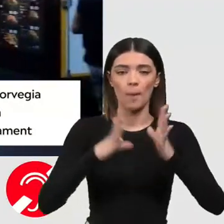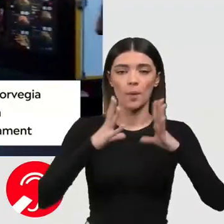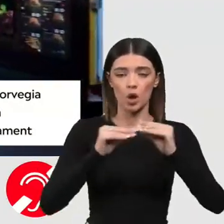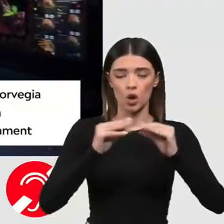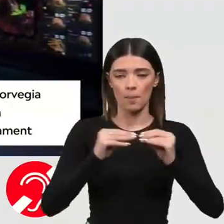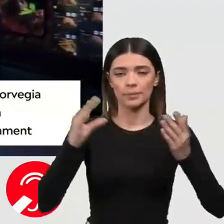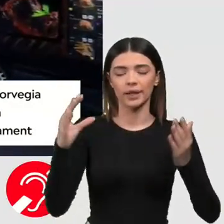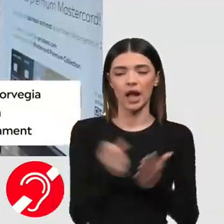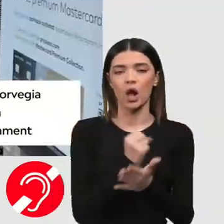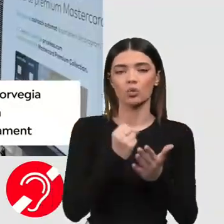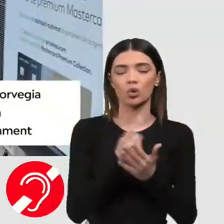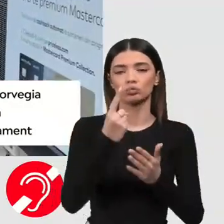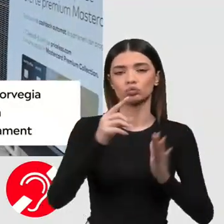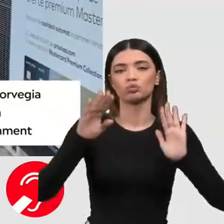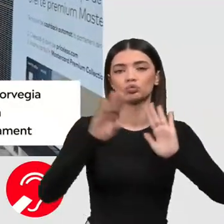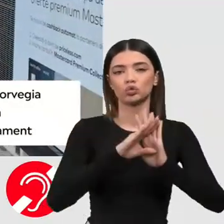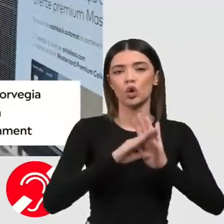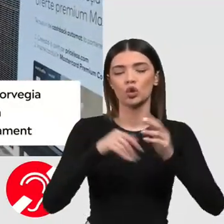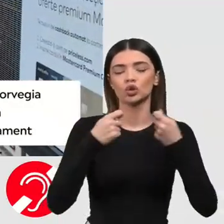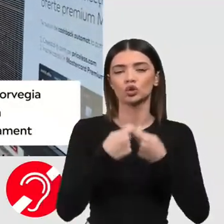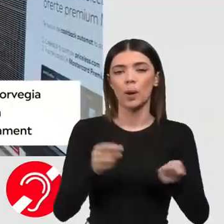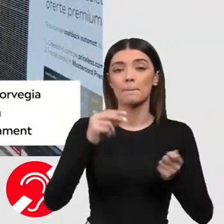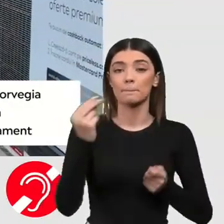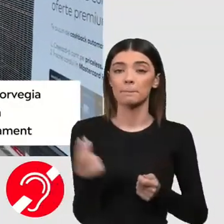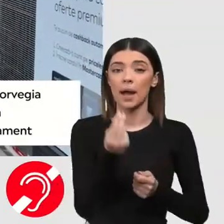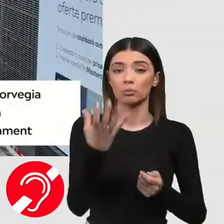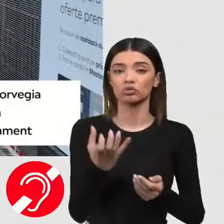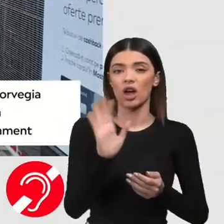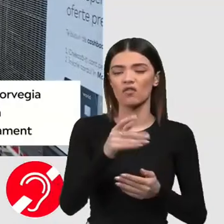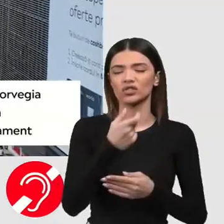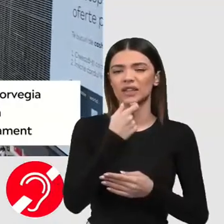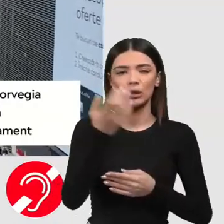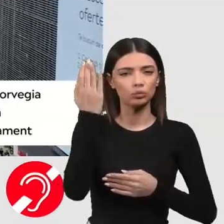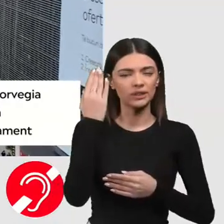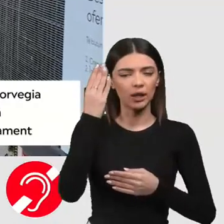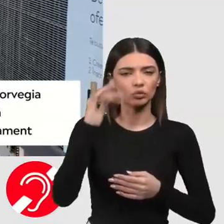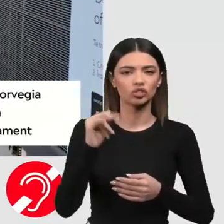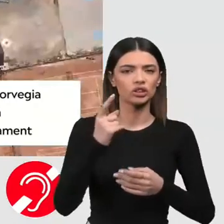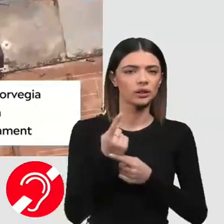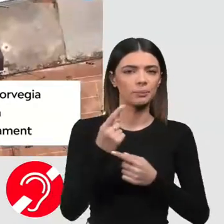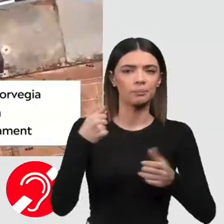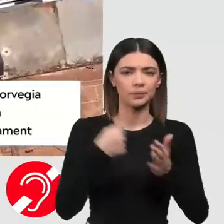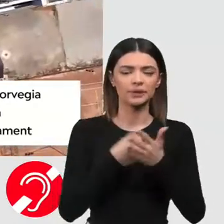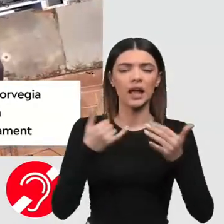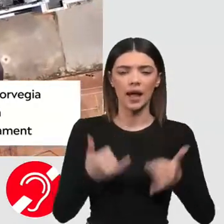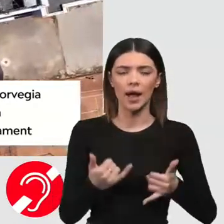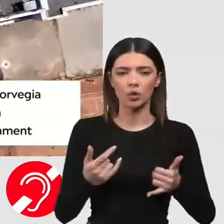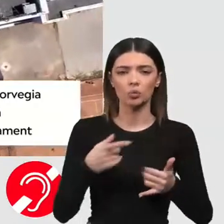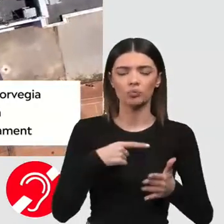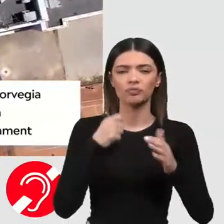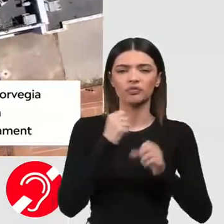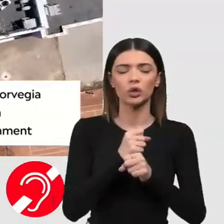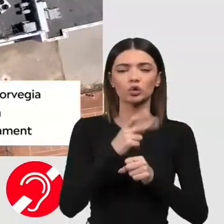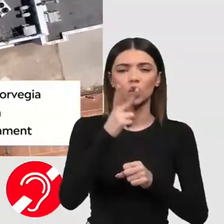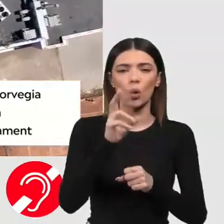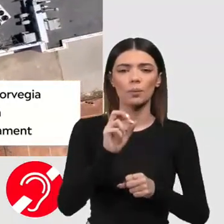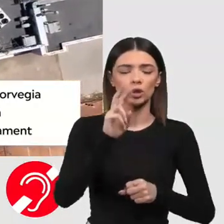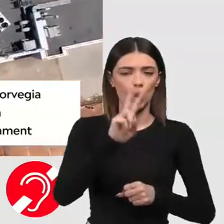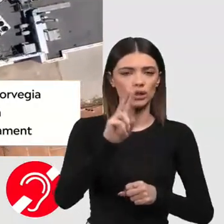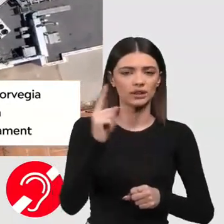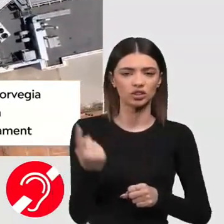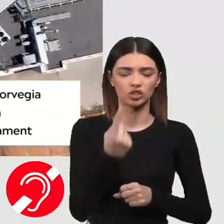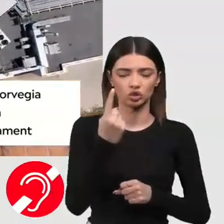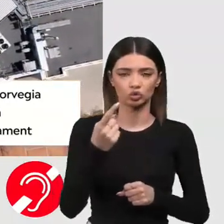a obținut un loc mai bun decât cel de anul din raportul precedent realizat în